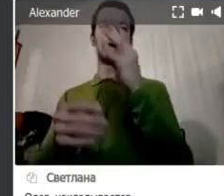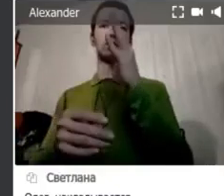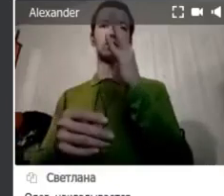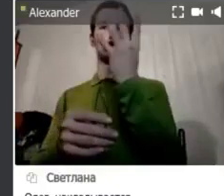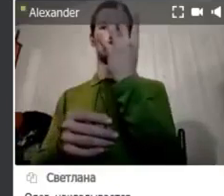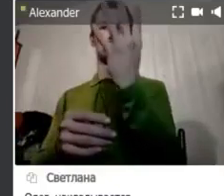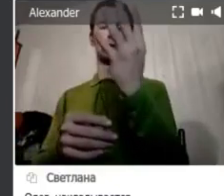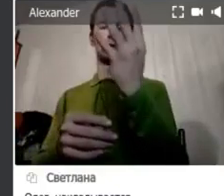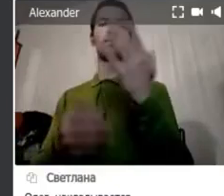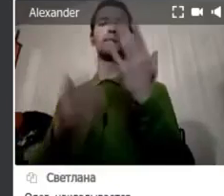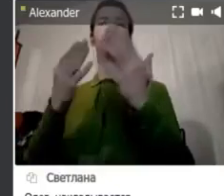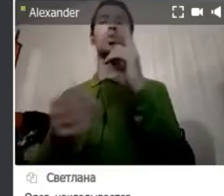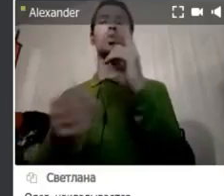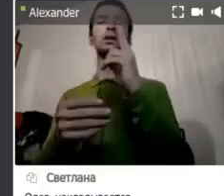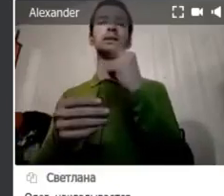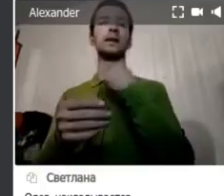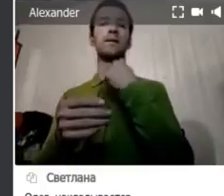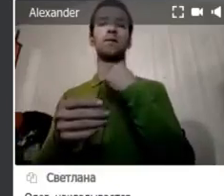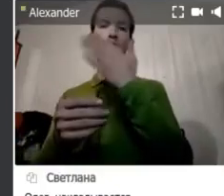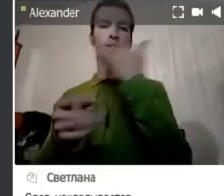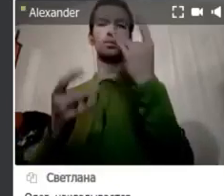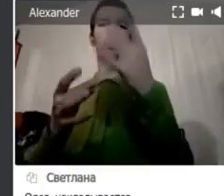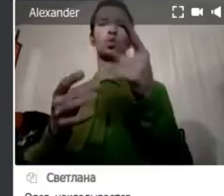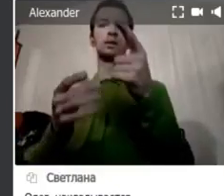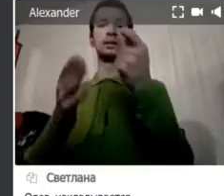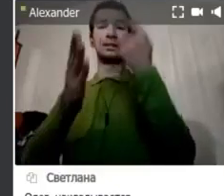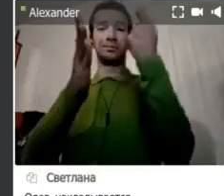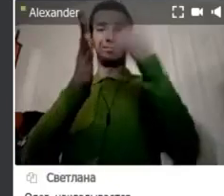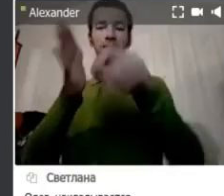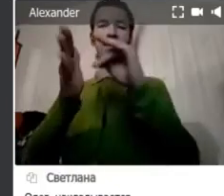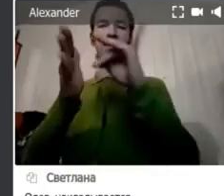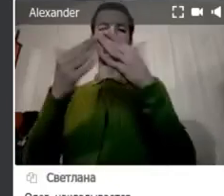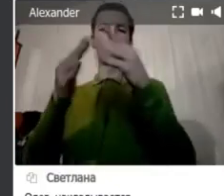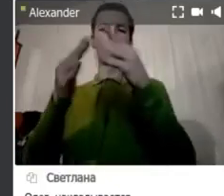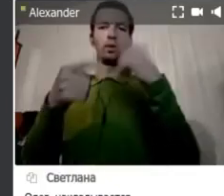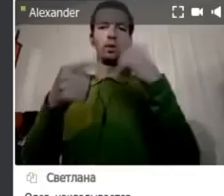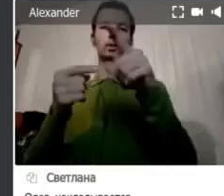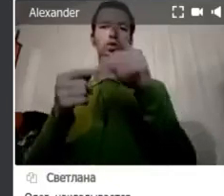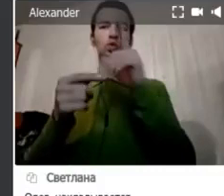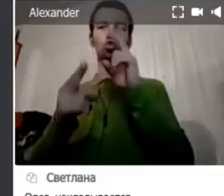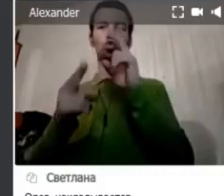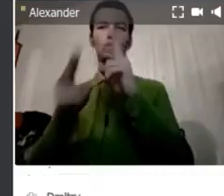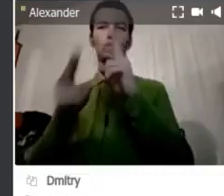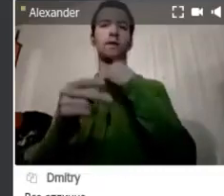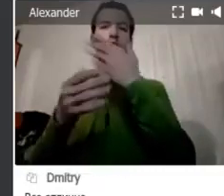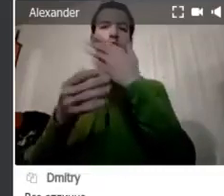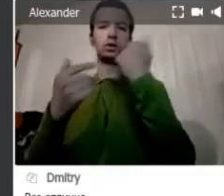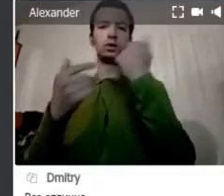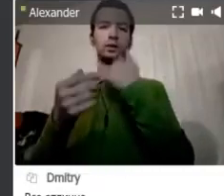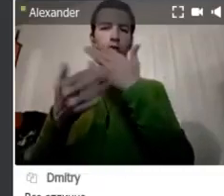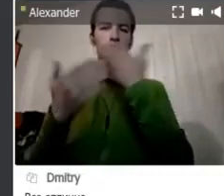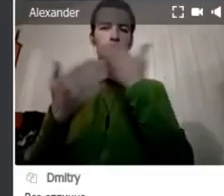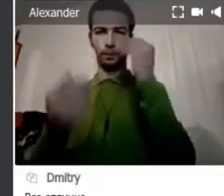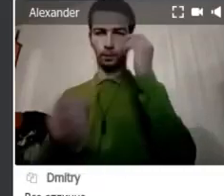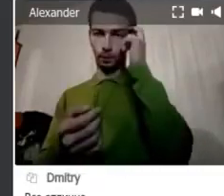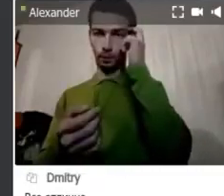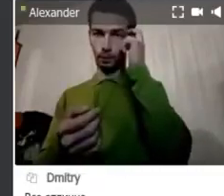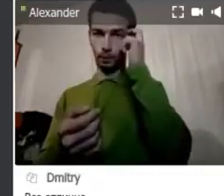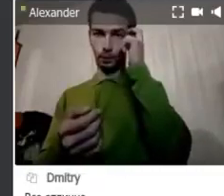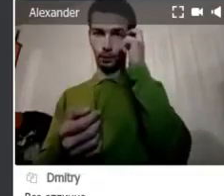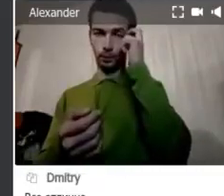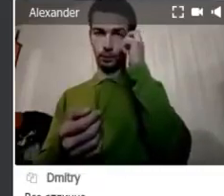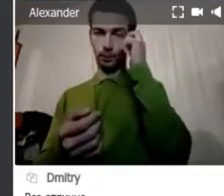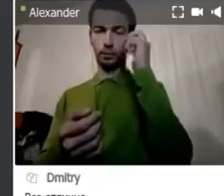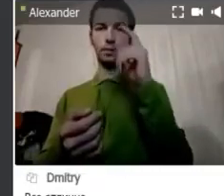Перезайдите в конференц-зал, и я думаю, все будет у вас звук работать. Итак, все мы когда-то были в секторе R,